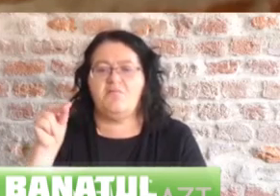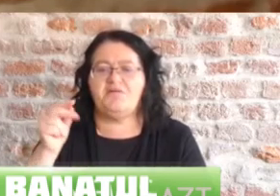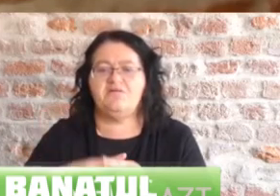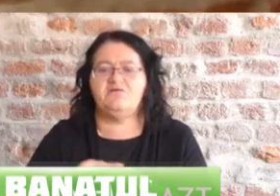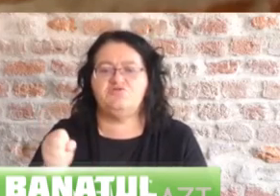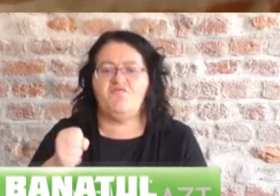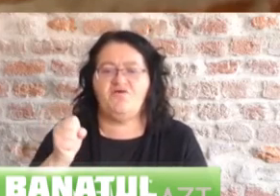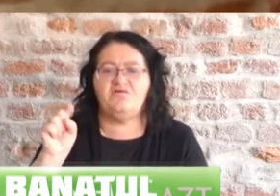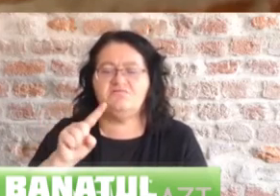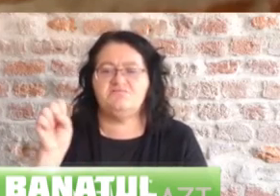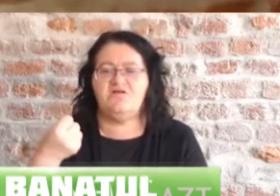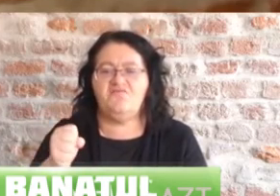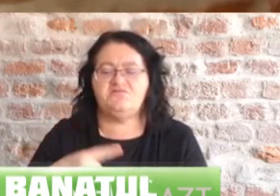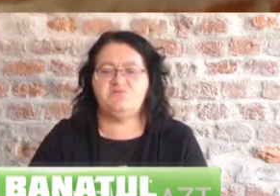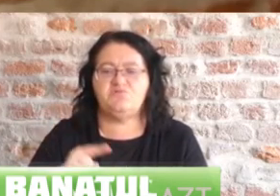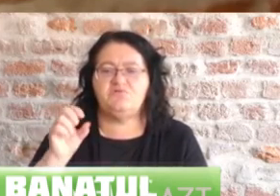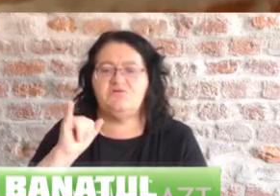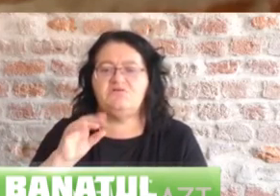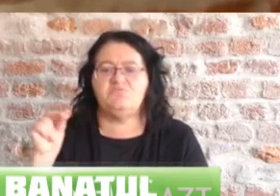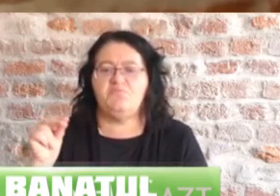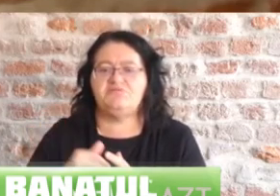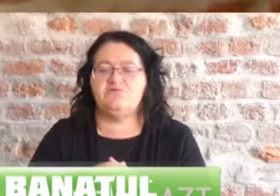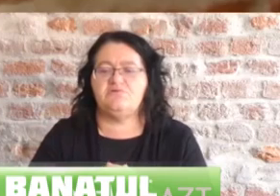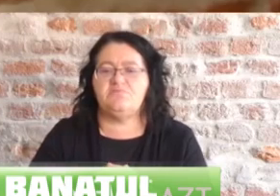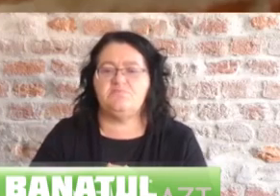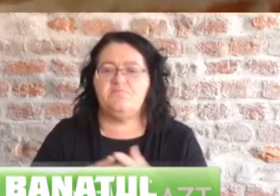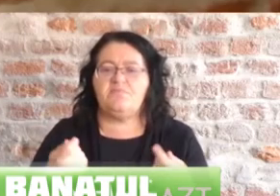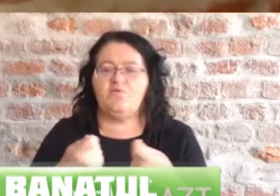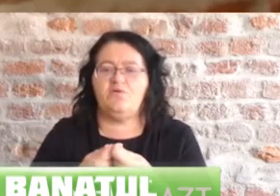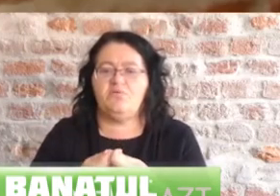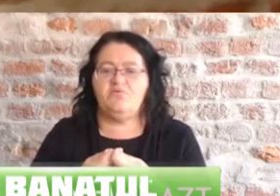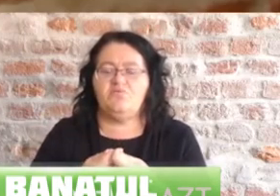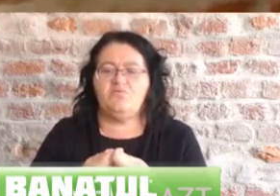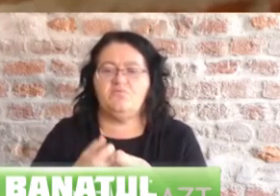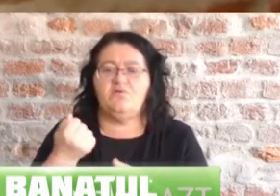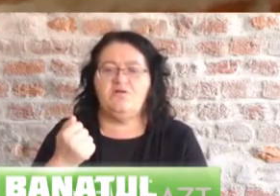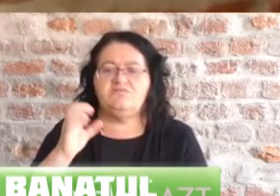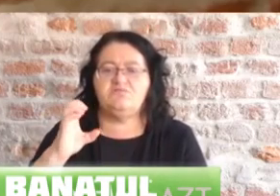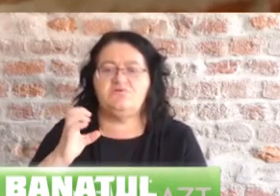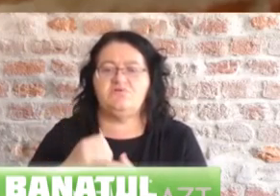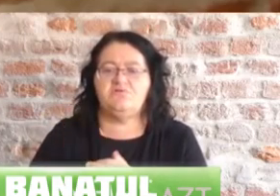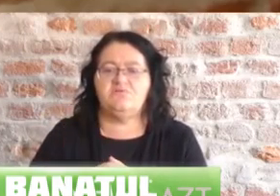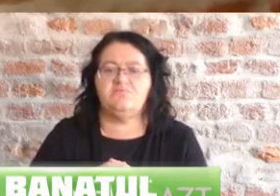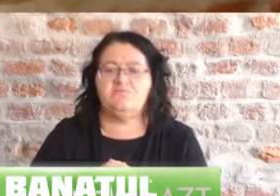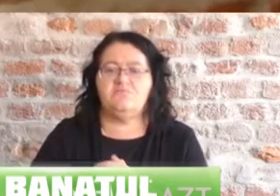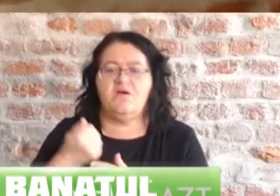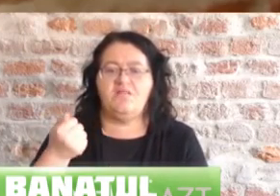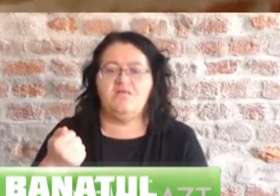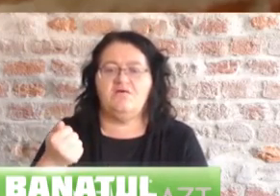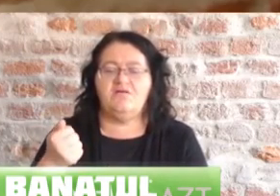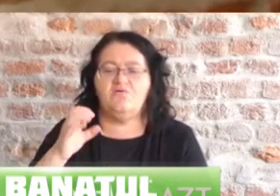Petre, Ștefan Sălăvăstru, Iris Popescu. Colaboratori, Alexandru Cătăuță,